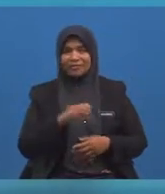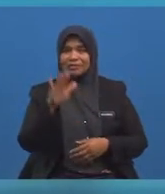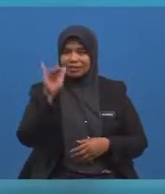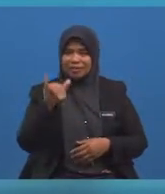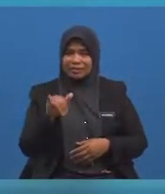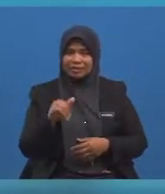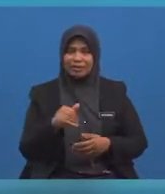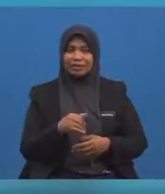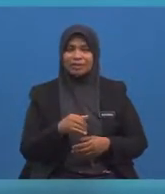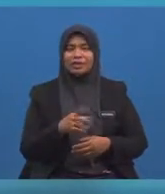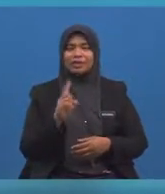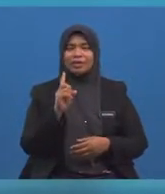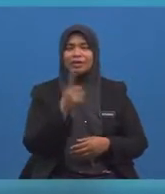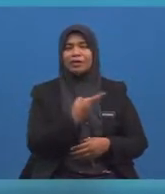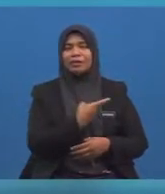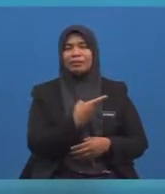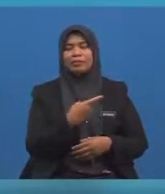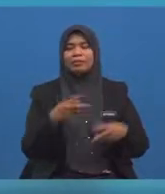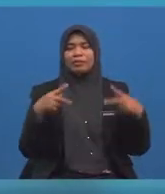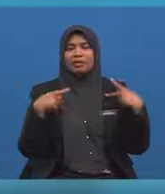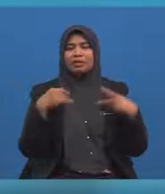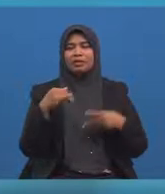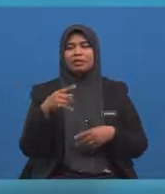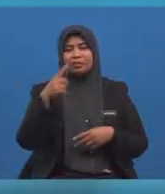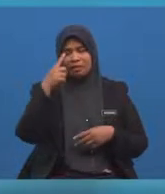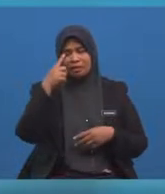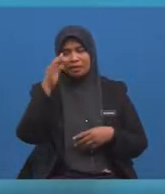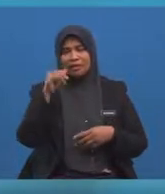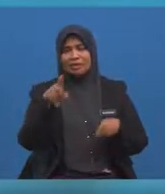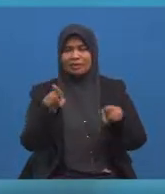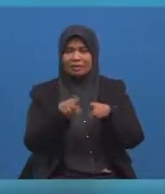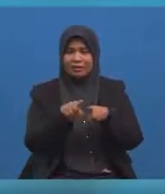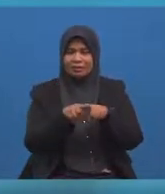Ya, kami mempunyai iris mata yang sama.